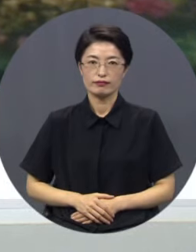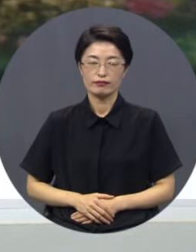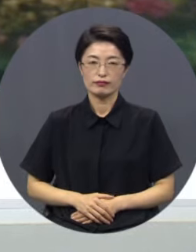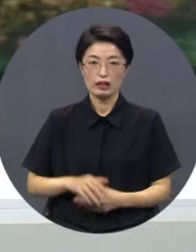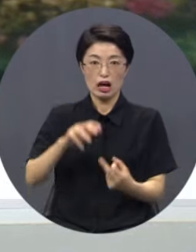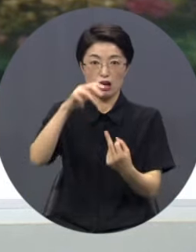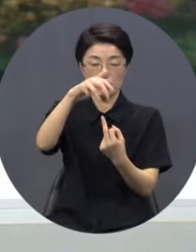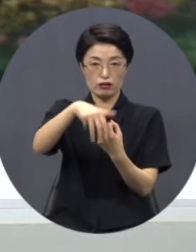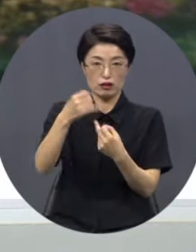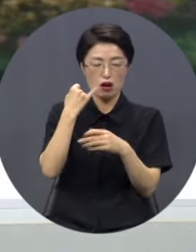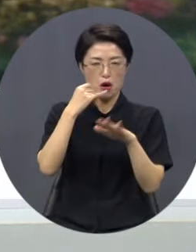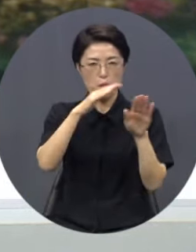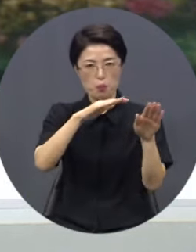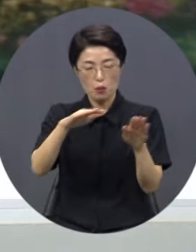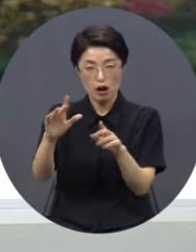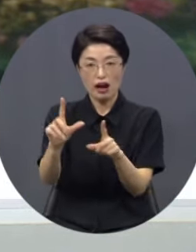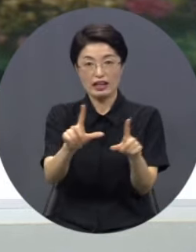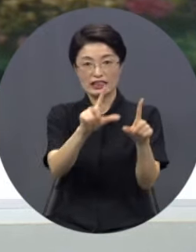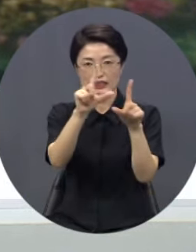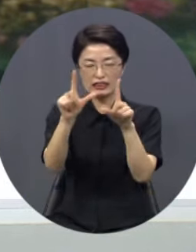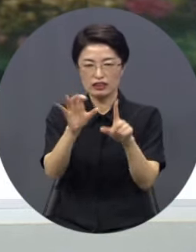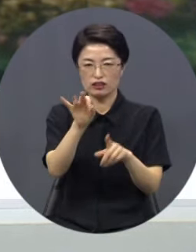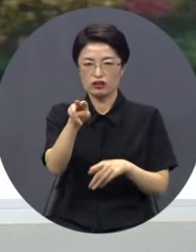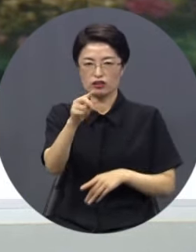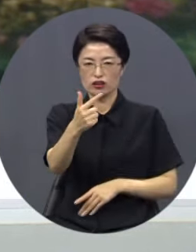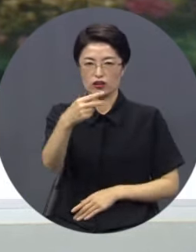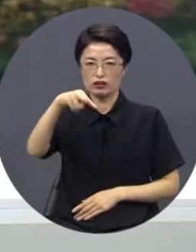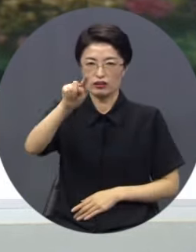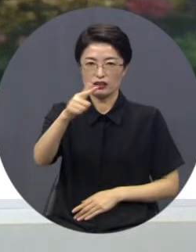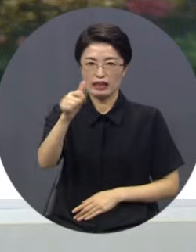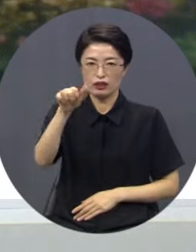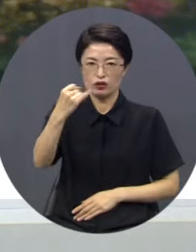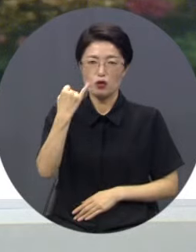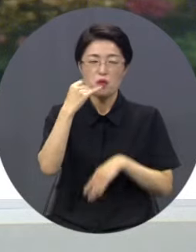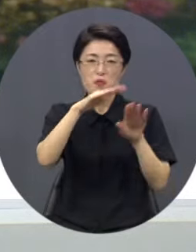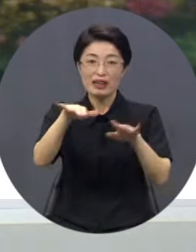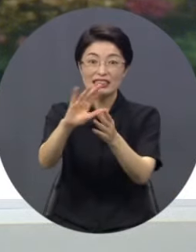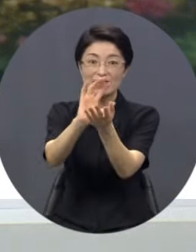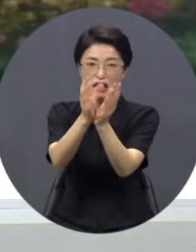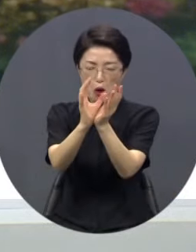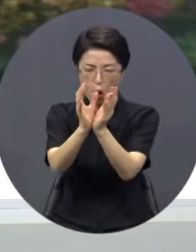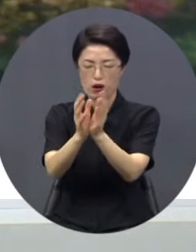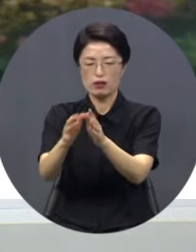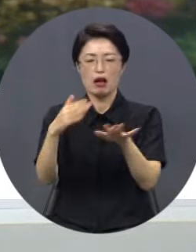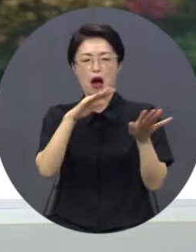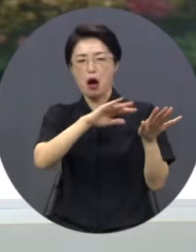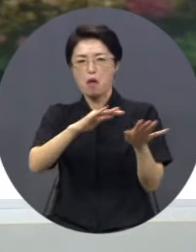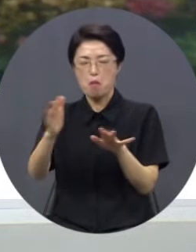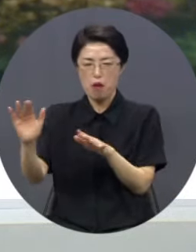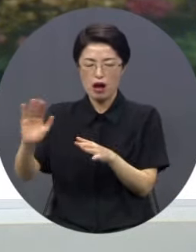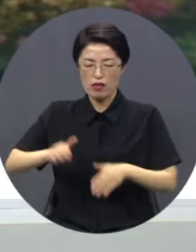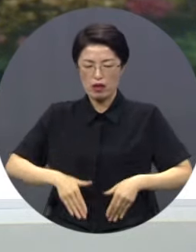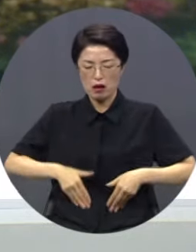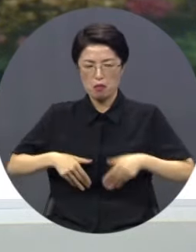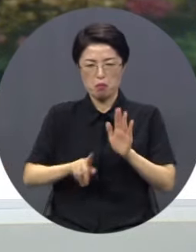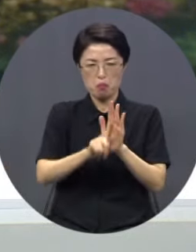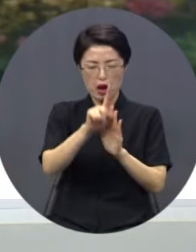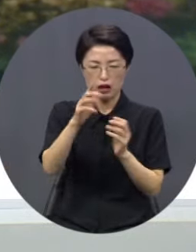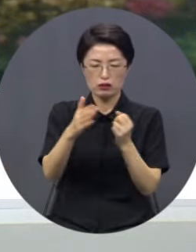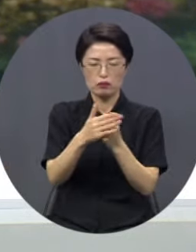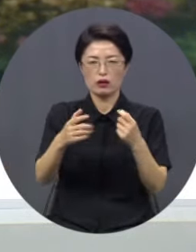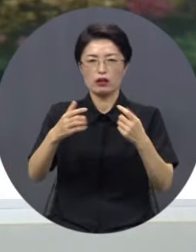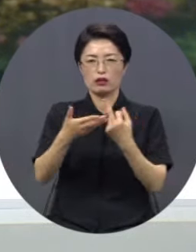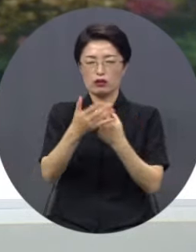서귀포 연안에 주로 서식하던 연산호가 바다 수온 상승으로 제주 전역으로 확산되고 있는데요